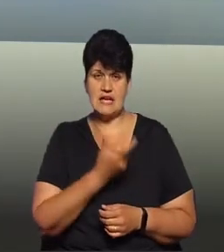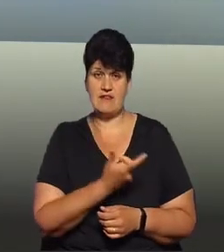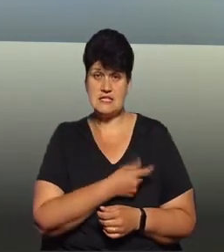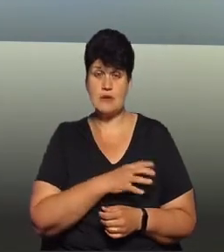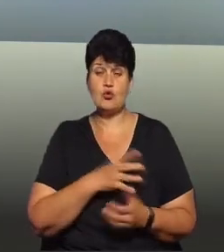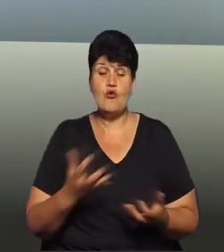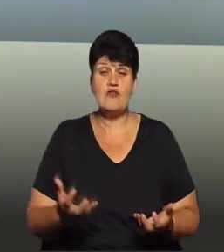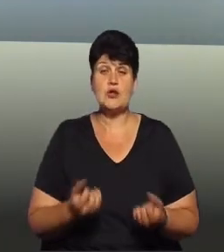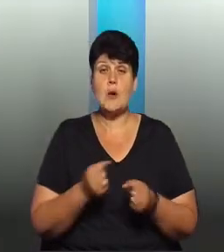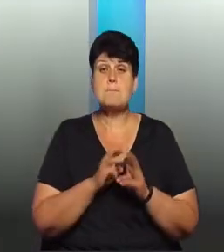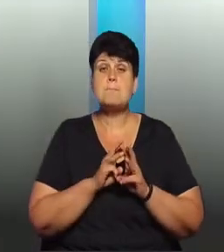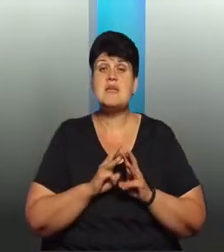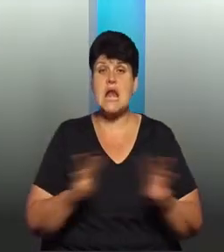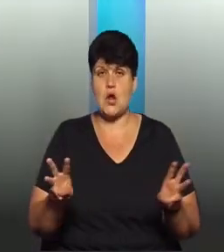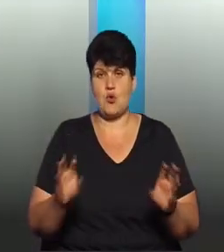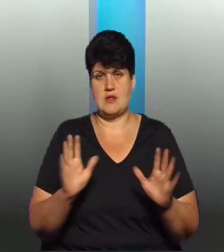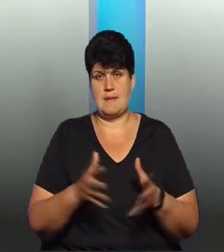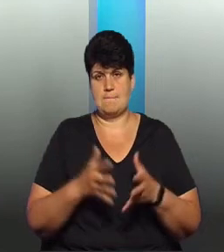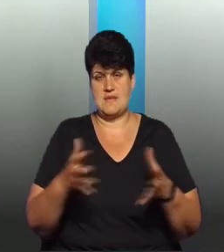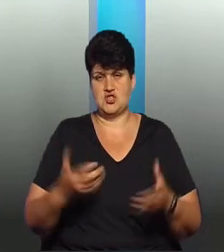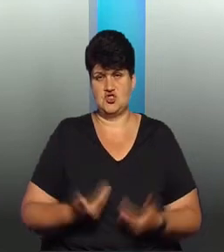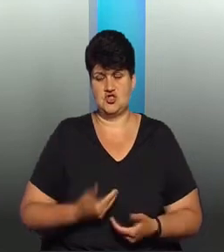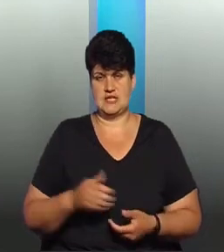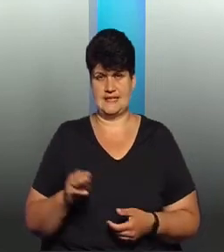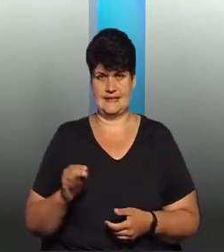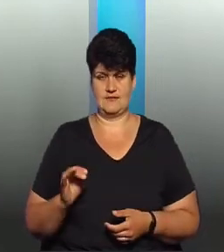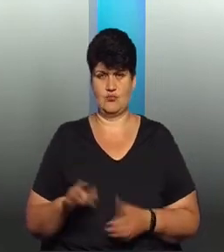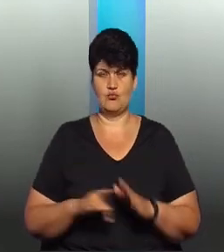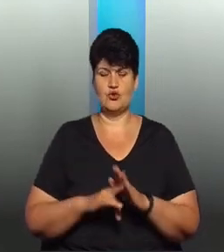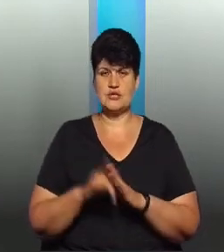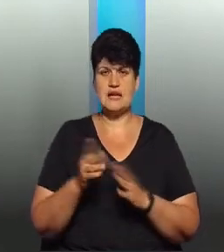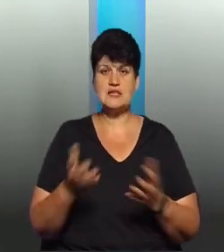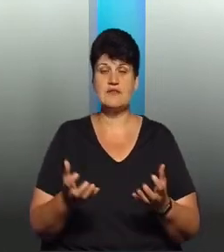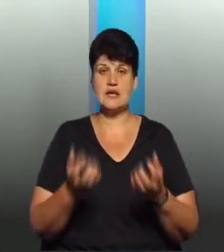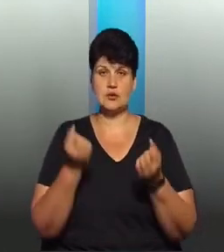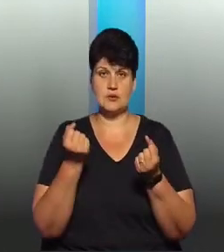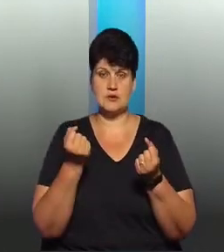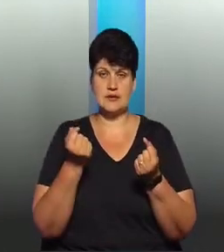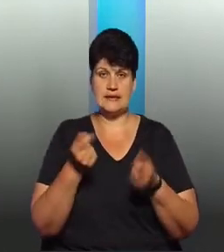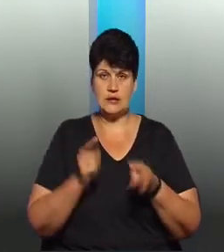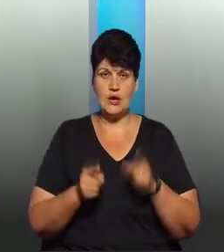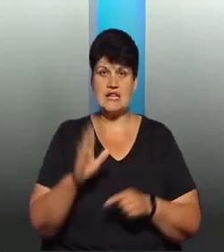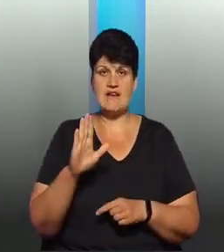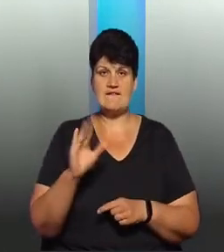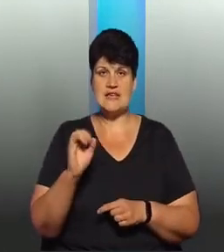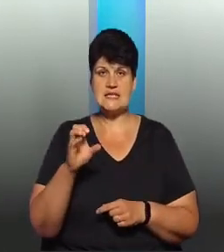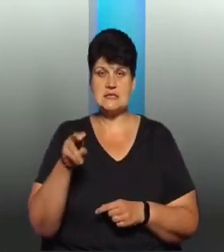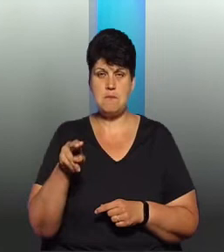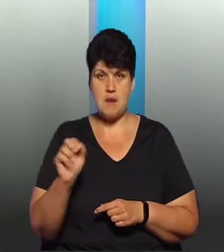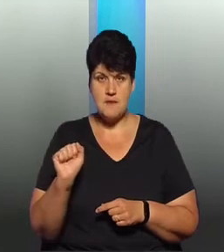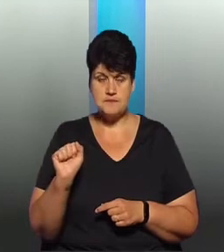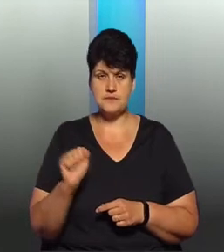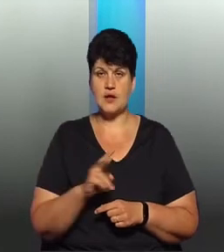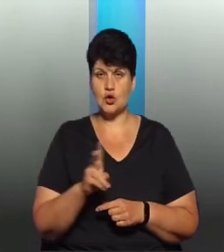не більше, життів. Починаючи від врятованих від натуральної віспи. Я думаю, хто є старші люди, ви